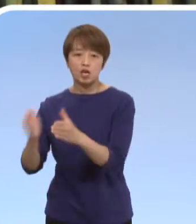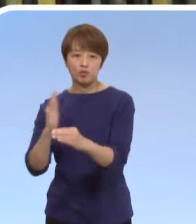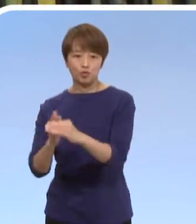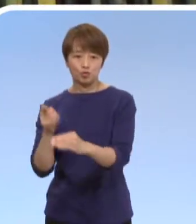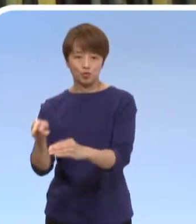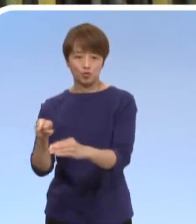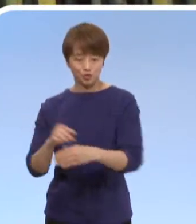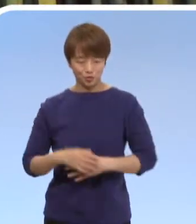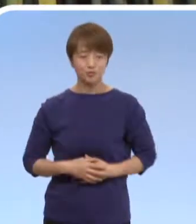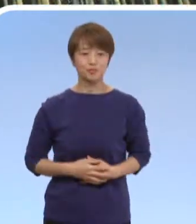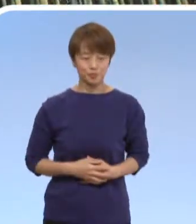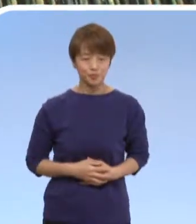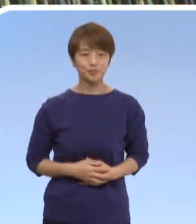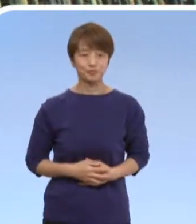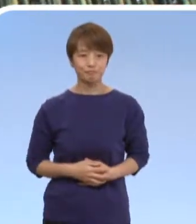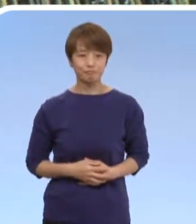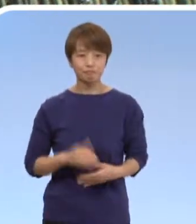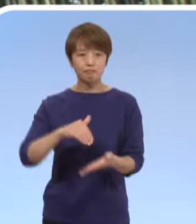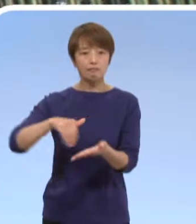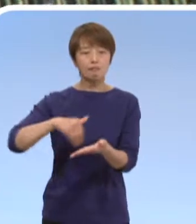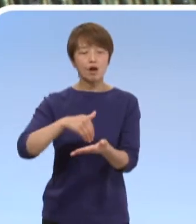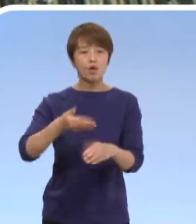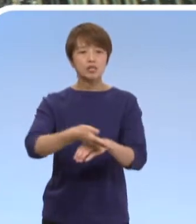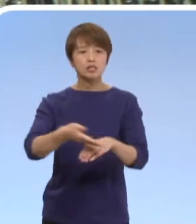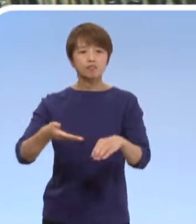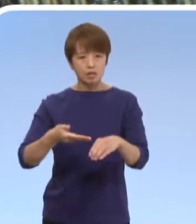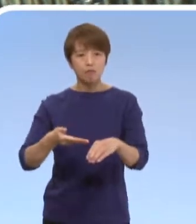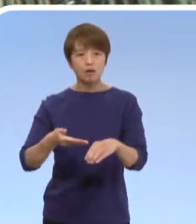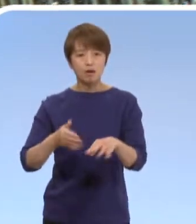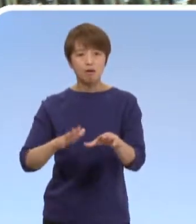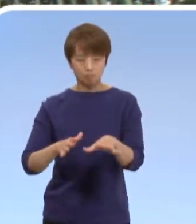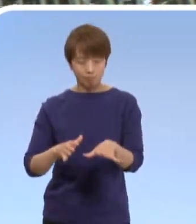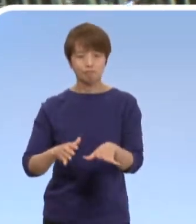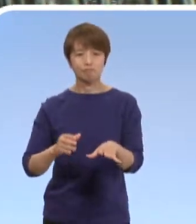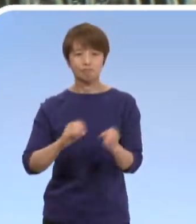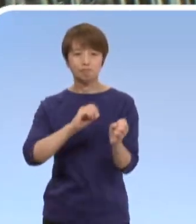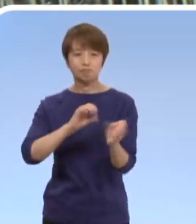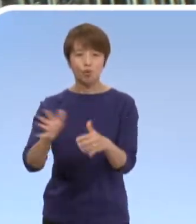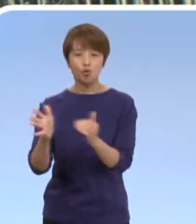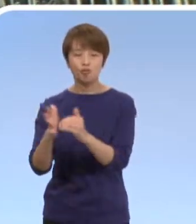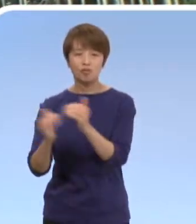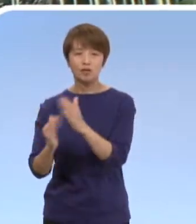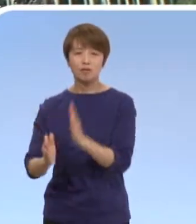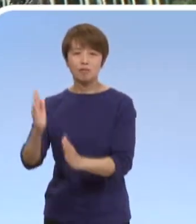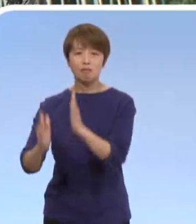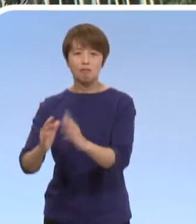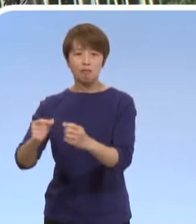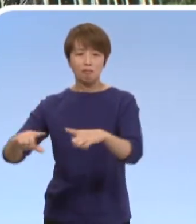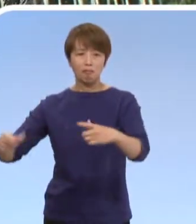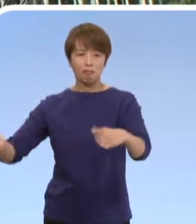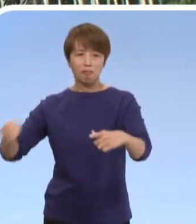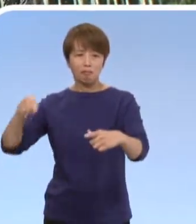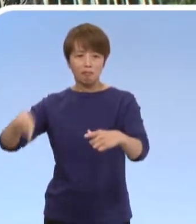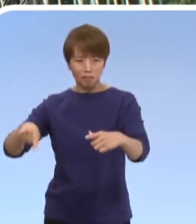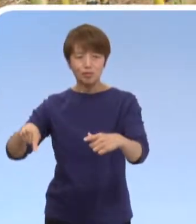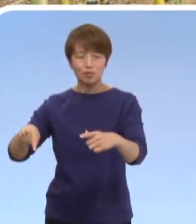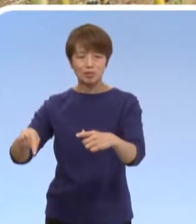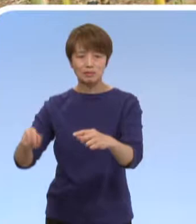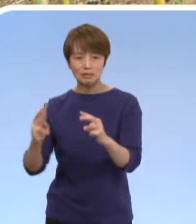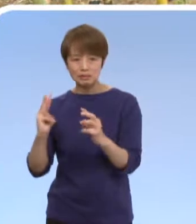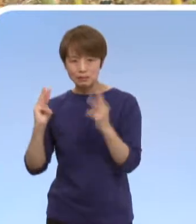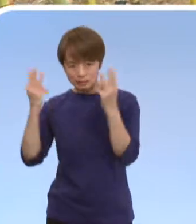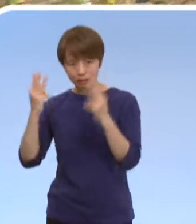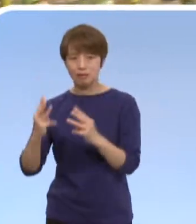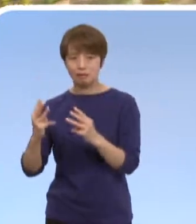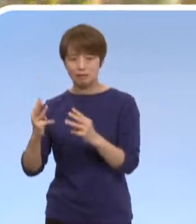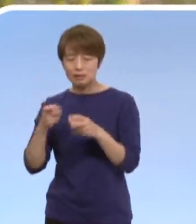整備しています。 淡路島では放置されて荒れた竹林が増えて、そこに野生